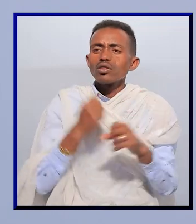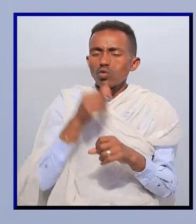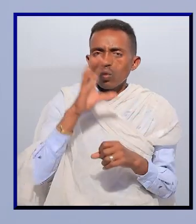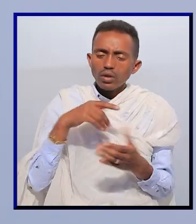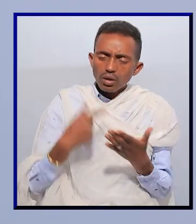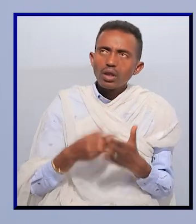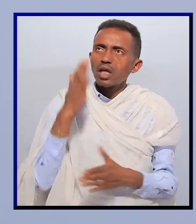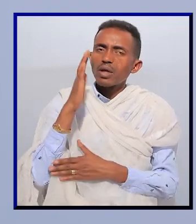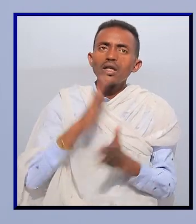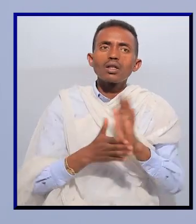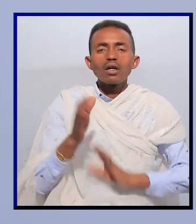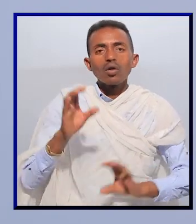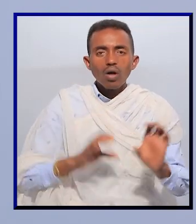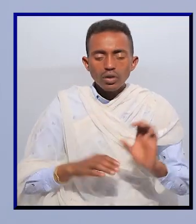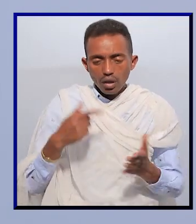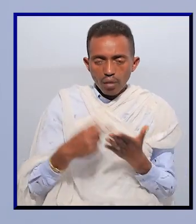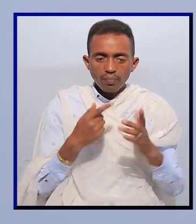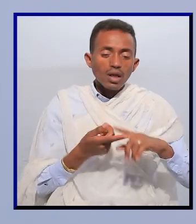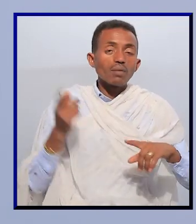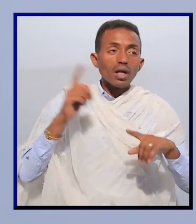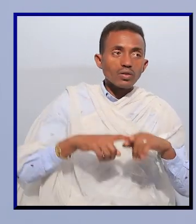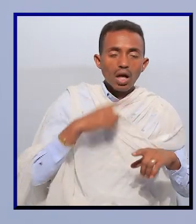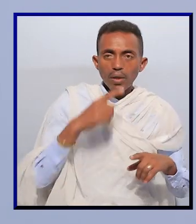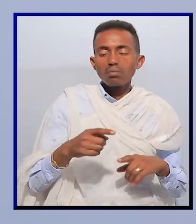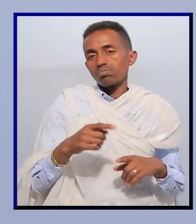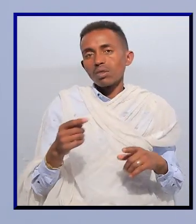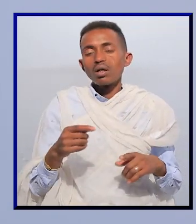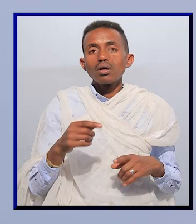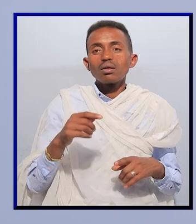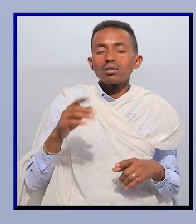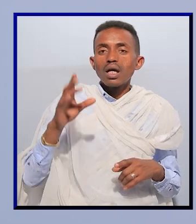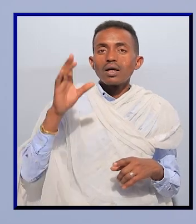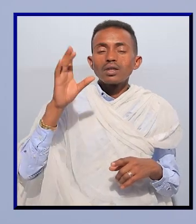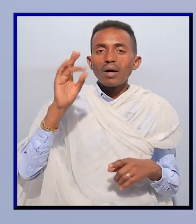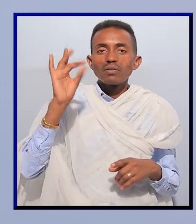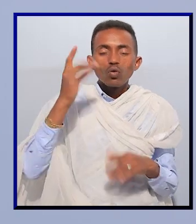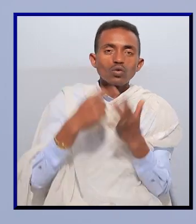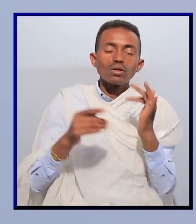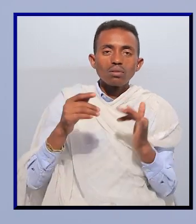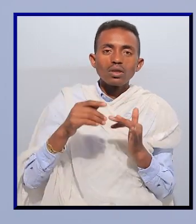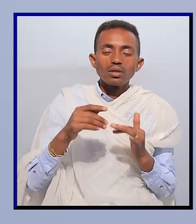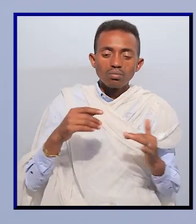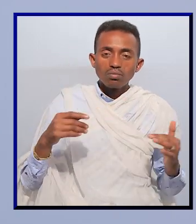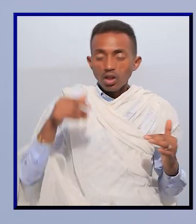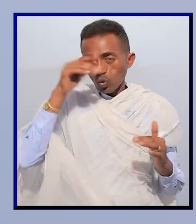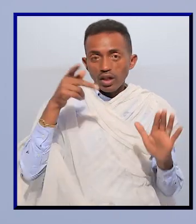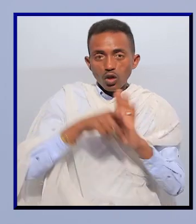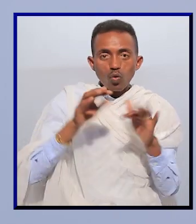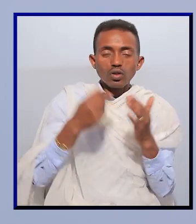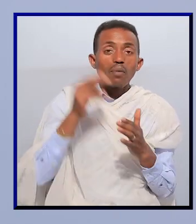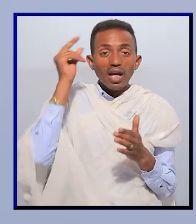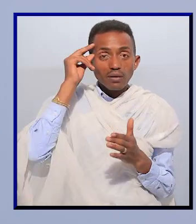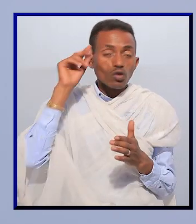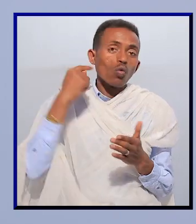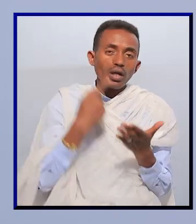የሰሩ ሰዎች እግዚአብሔር ይቅርታ አድርጎላቸዋል ይመለሳሉ በላይ ሰበኩ 88 ነፍስ የገደለ ነው ከሱ የበለጠኩ ኃጢያተኛ